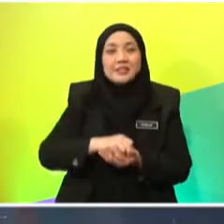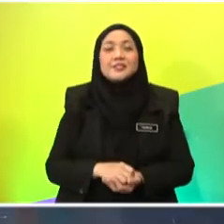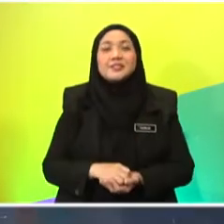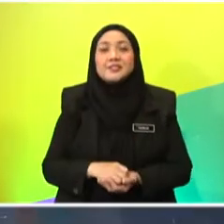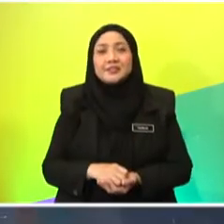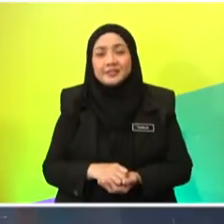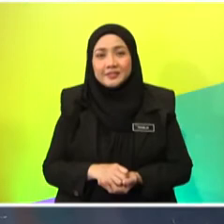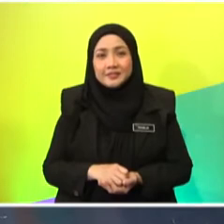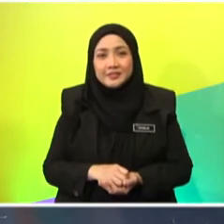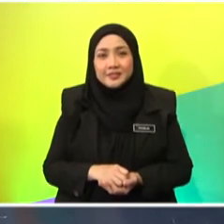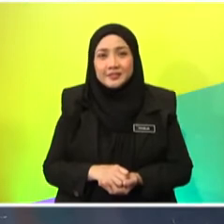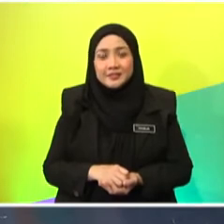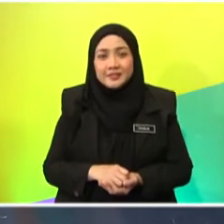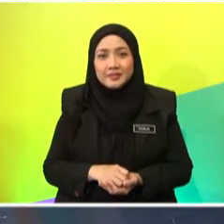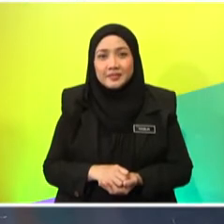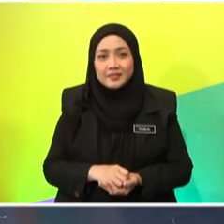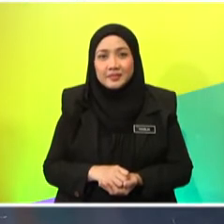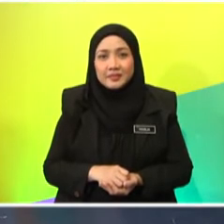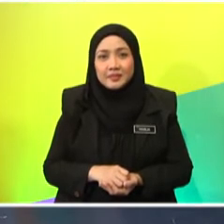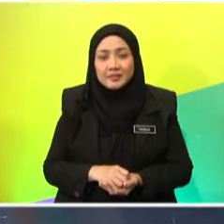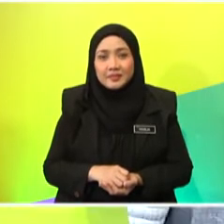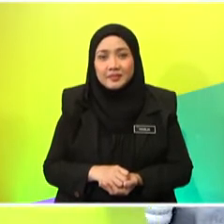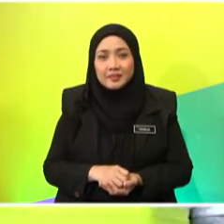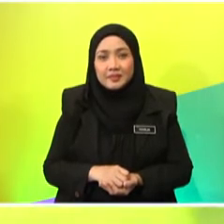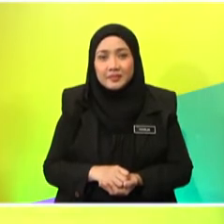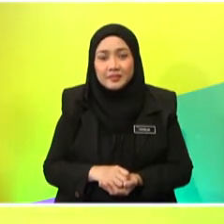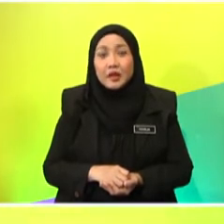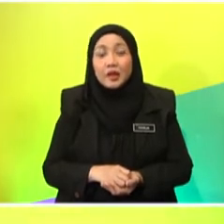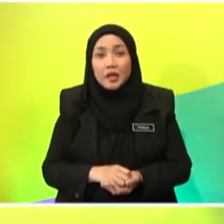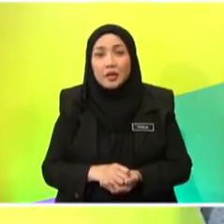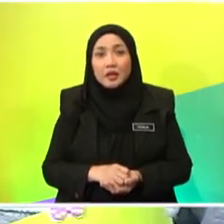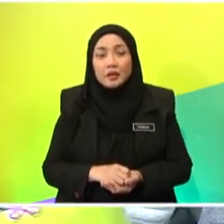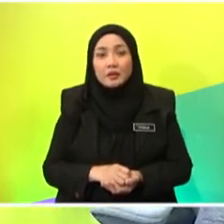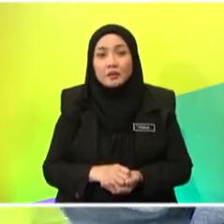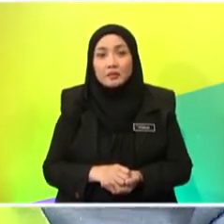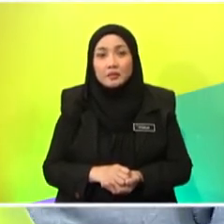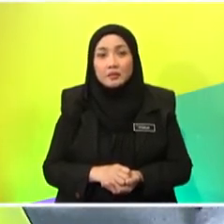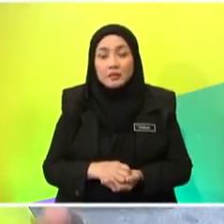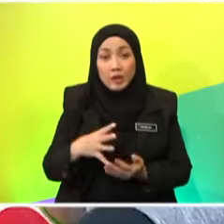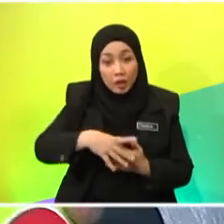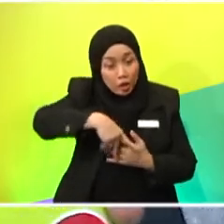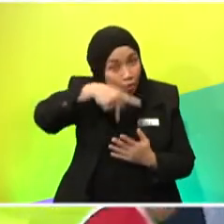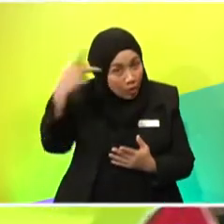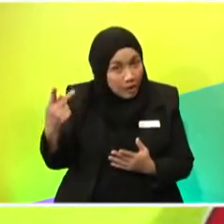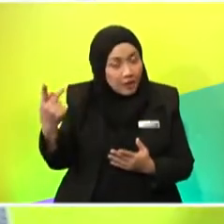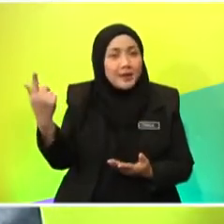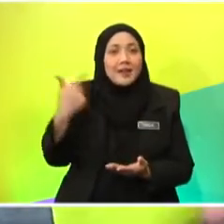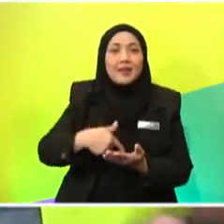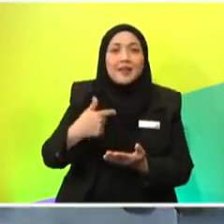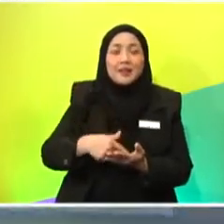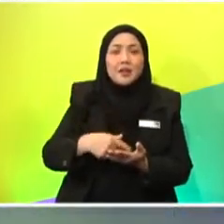seterusnya sama aku lagi nih sih ada Kiri coba emang keluar kayak mana letak semuanya yeay betul